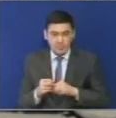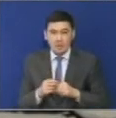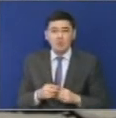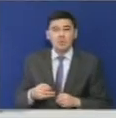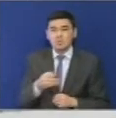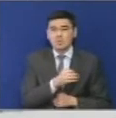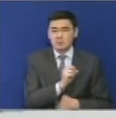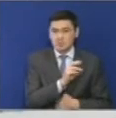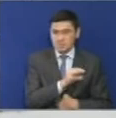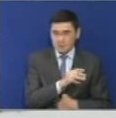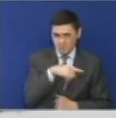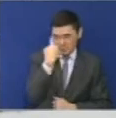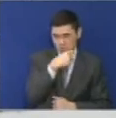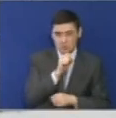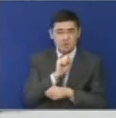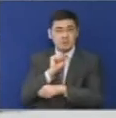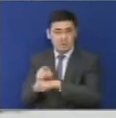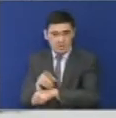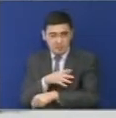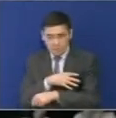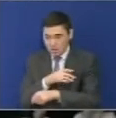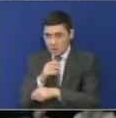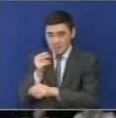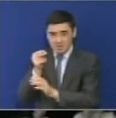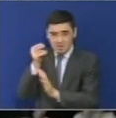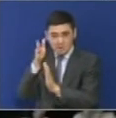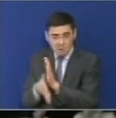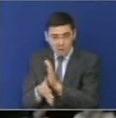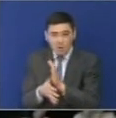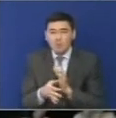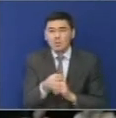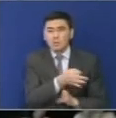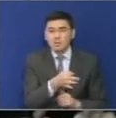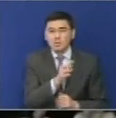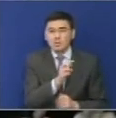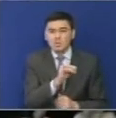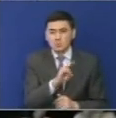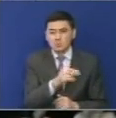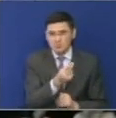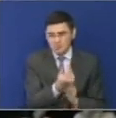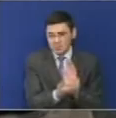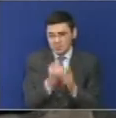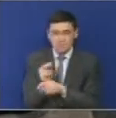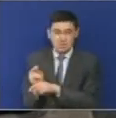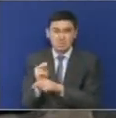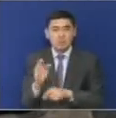тапсырмасы бойынша қалпына келтіру жұмыстарына қаржы облыстық бюджеттен бөлінетін